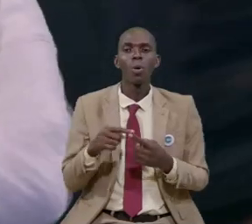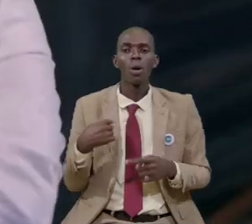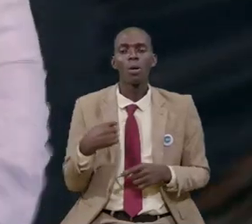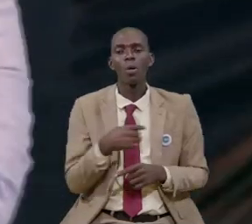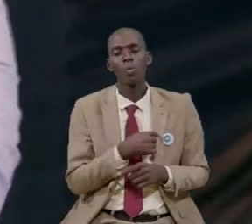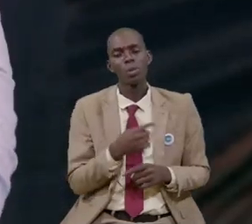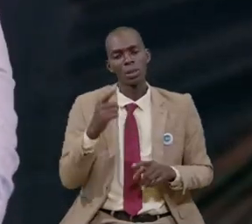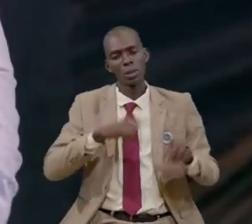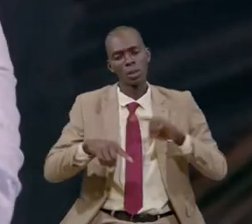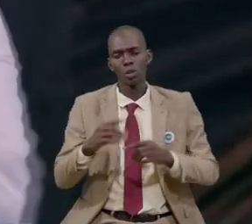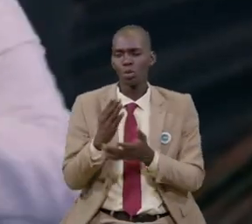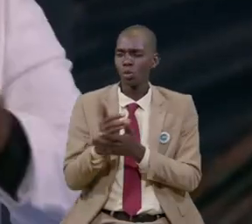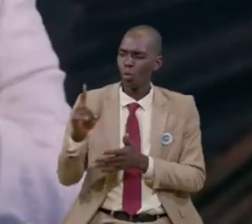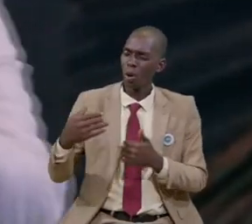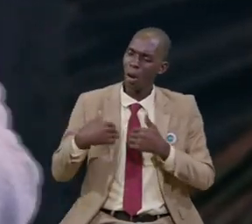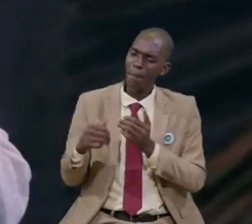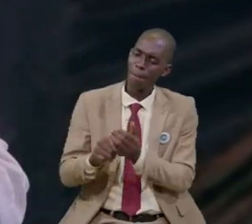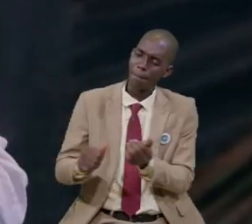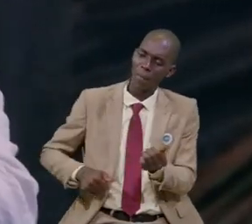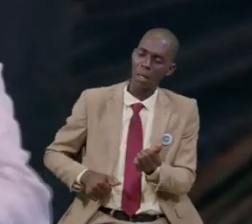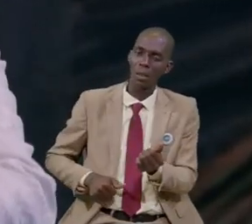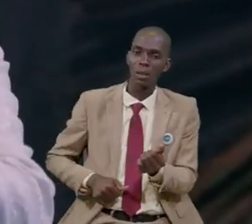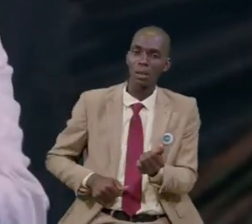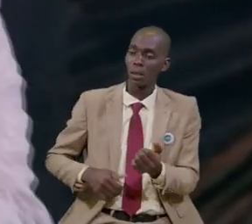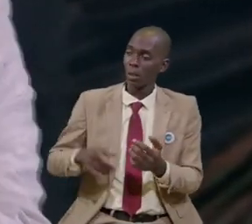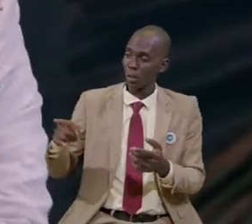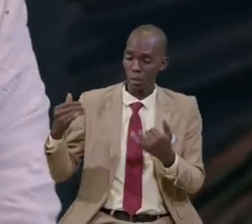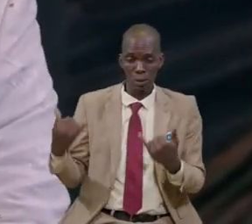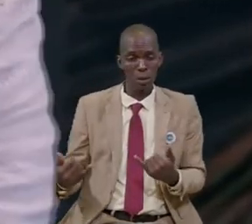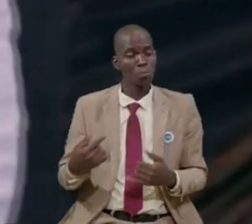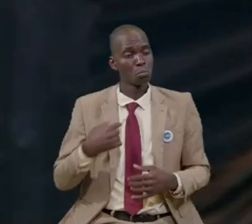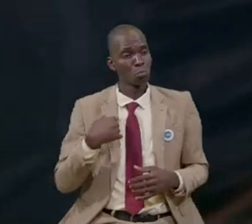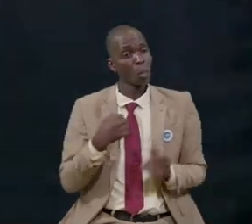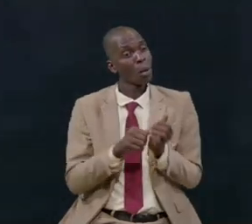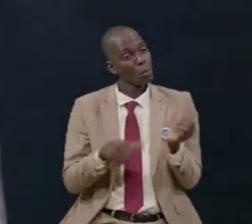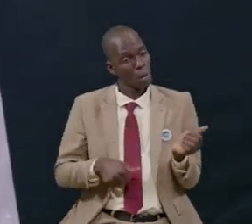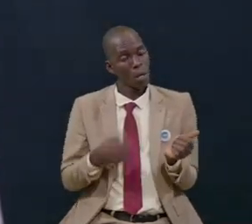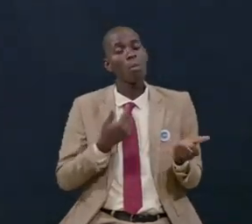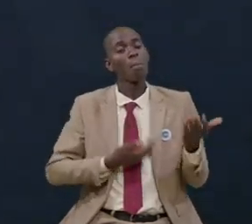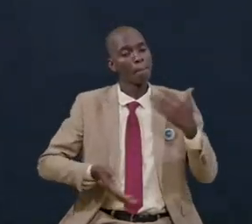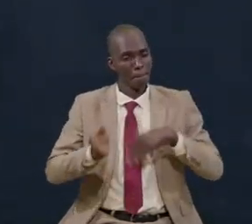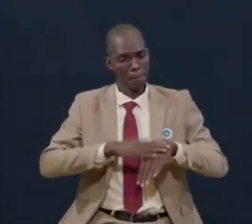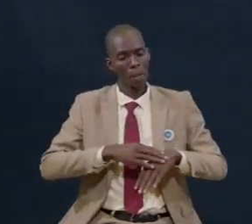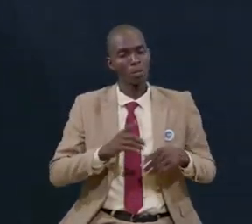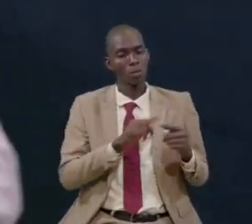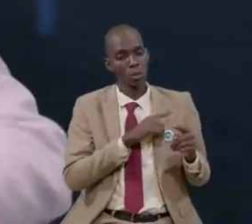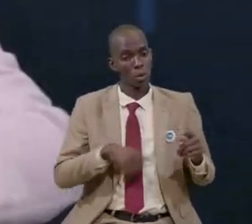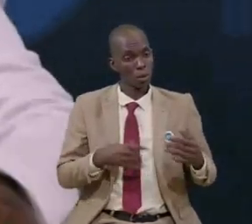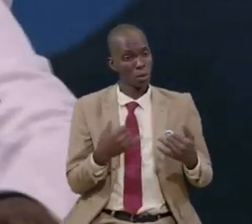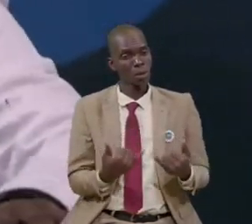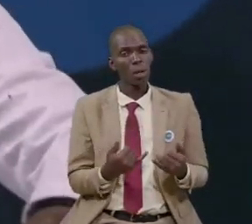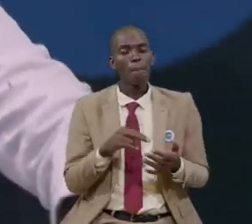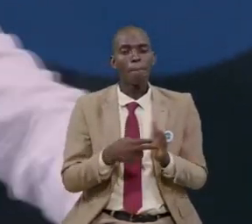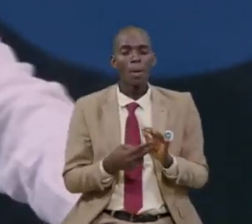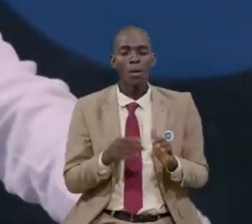a rétrogradé, la personne dit que je suis revenu, je suis restauré, alors il y a une restauration remarquable. Cela veut dire